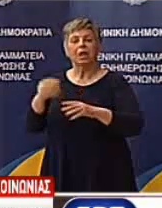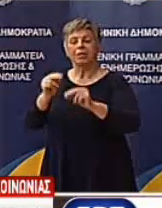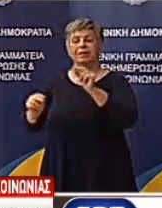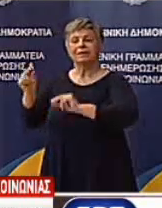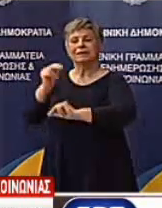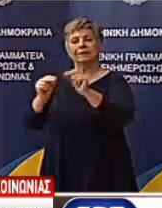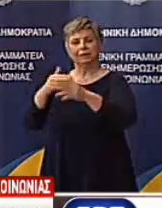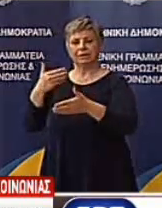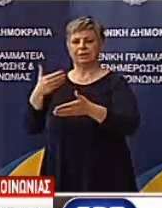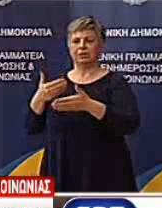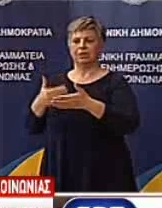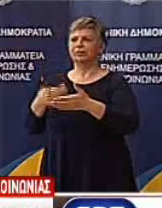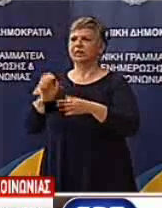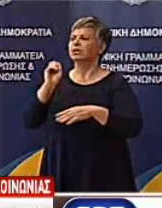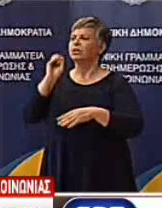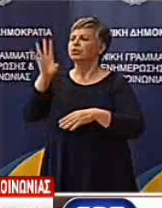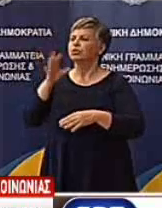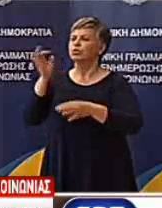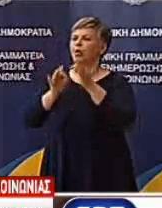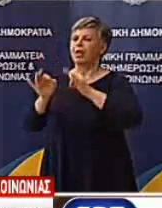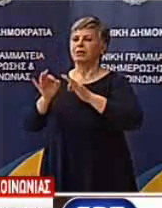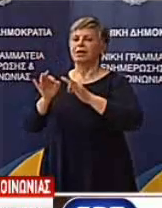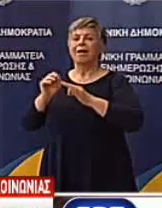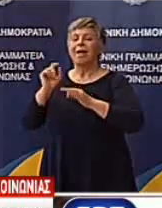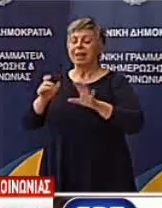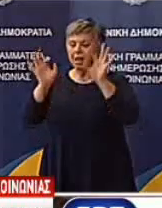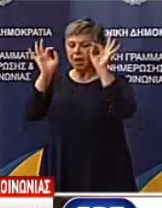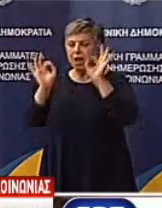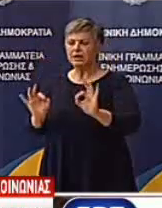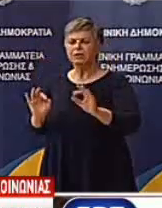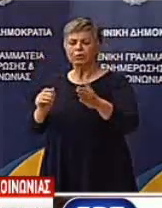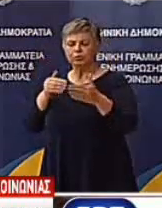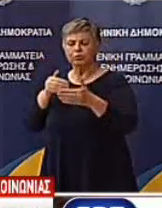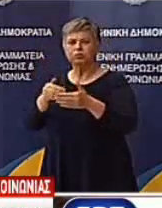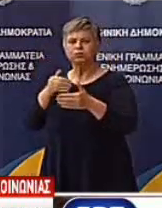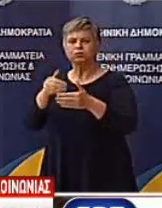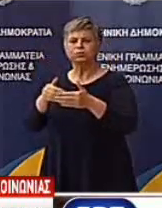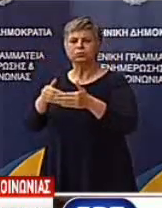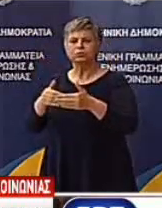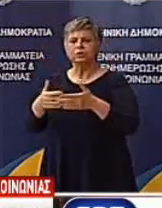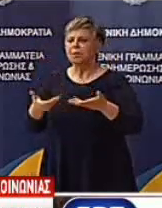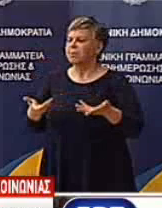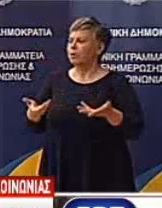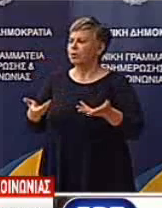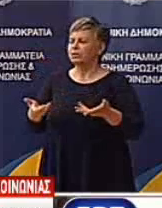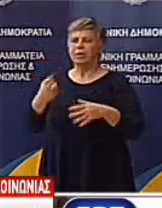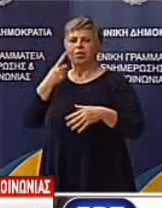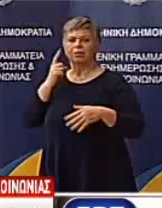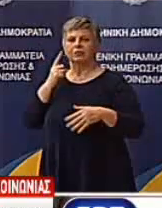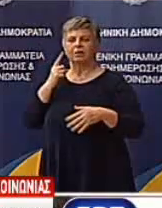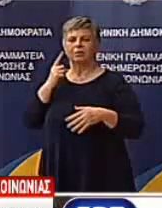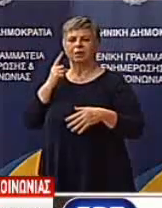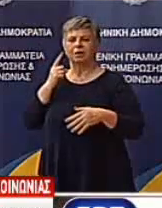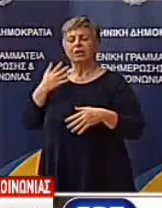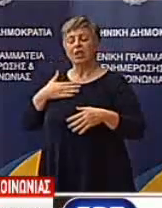και οι ξένοι, αλλά κανείς δεν βάζει χρονοδιάγραμμα. Ποιο είναι το χρονικό ορόσημο μέσα στο οποίο